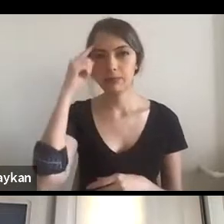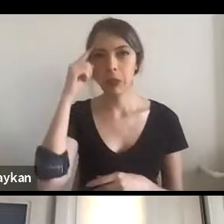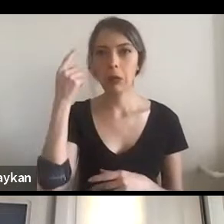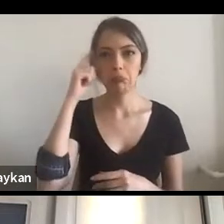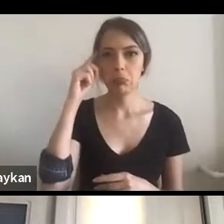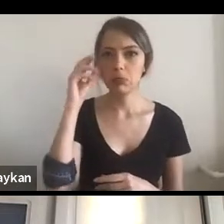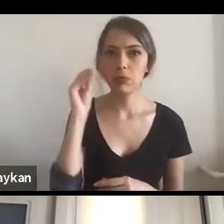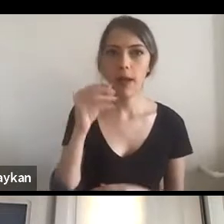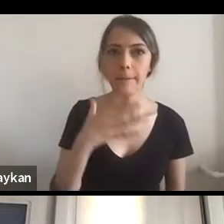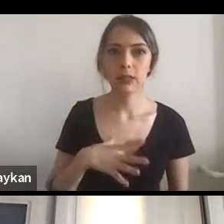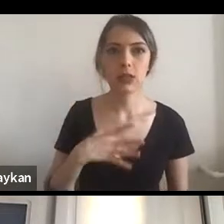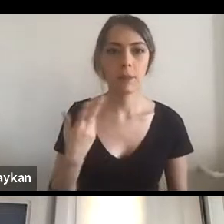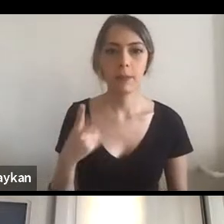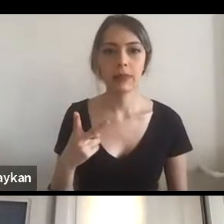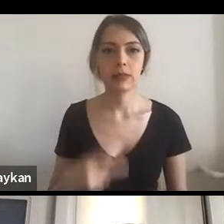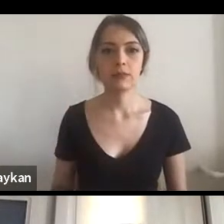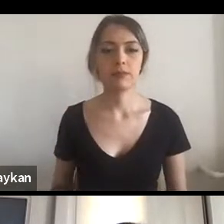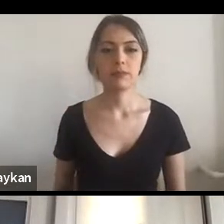ister.